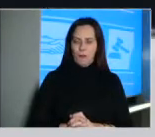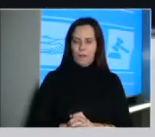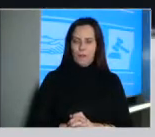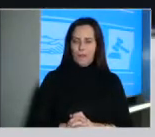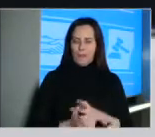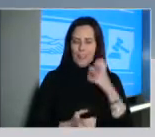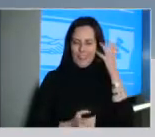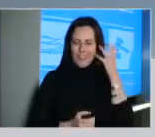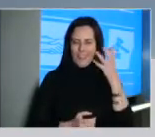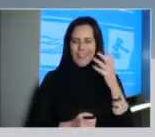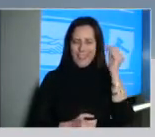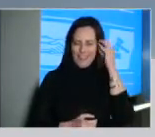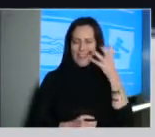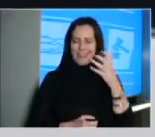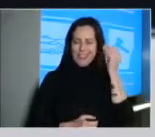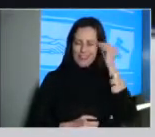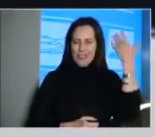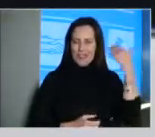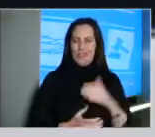לזכור. טוב.